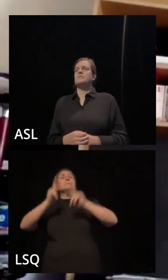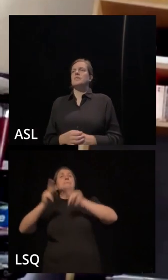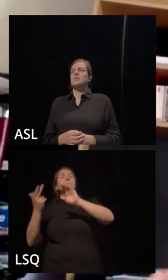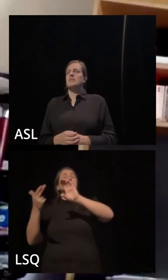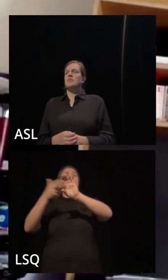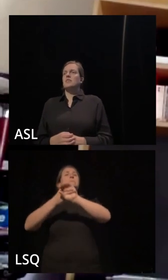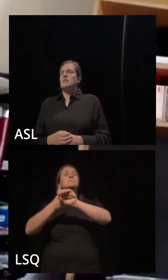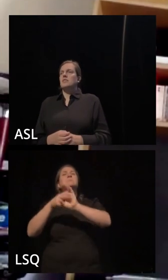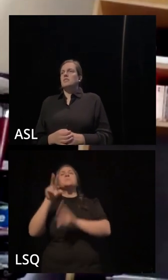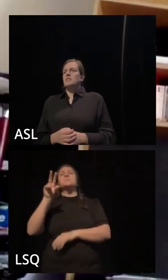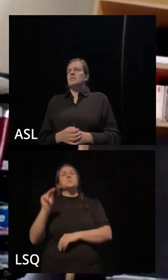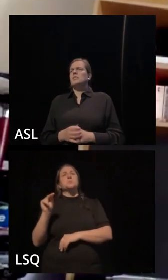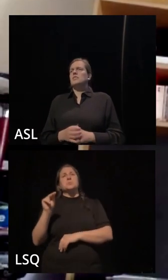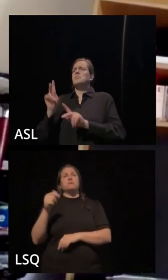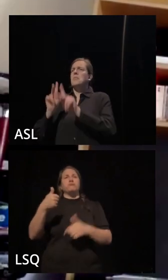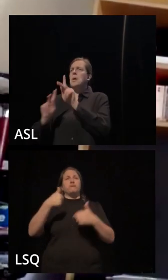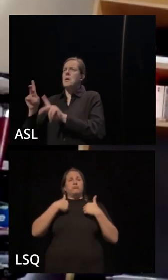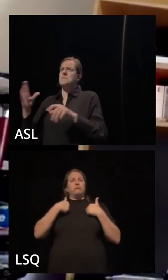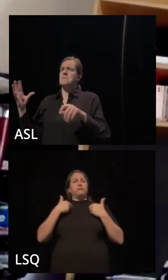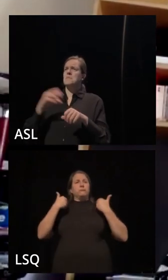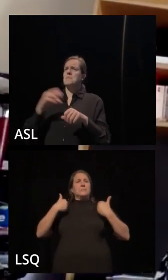dire. Nous sommes un acteur